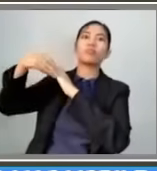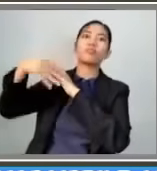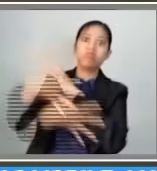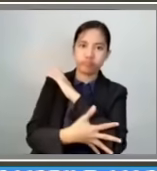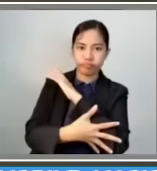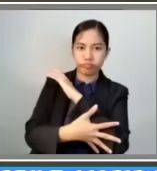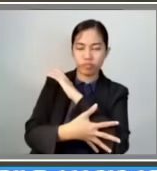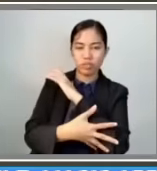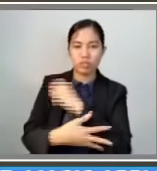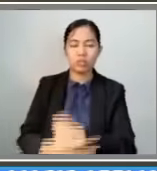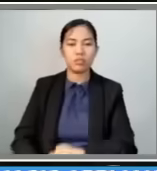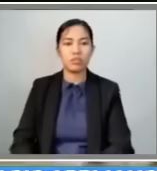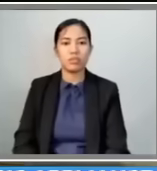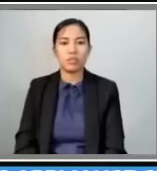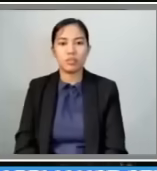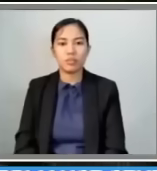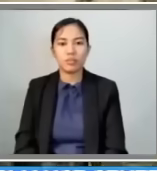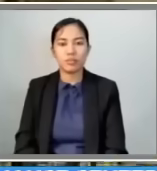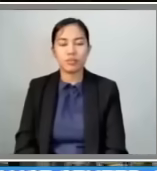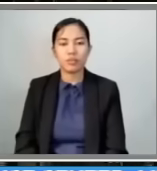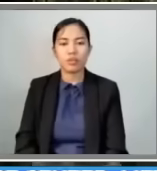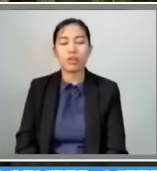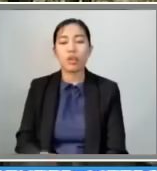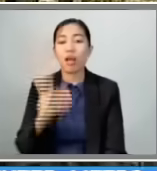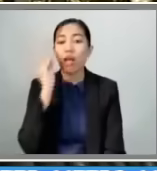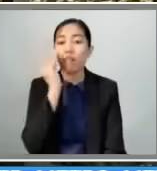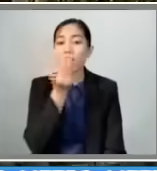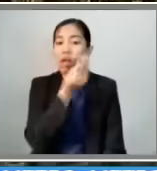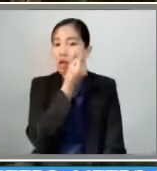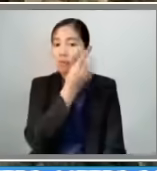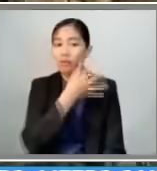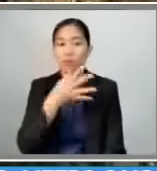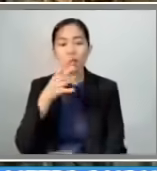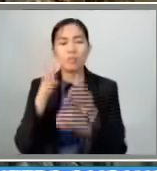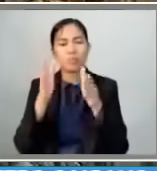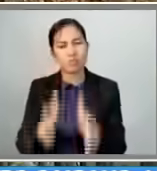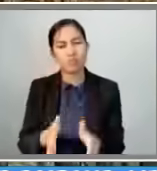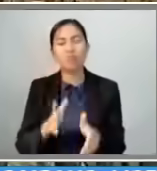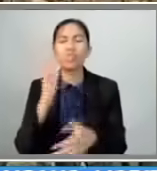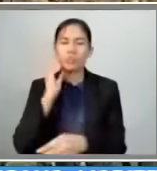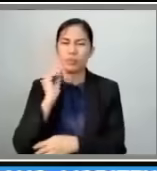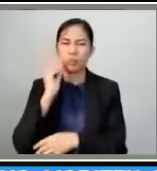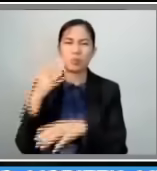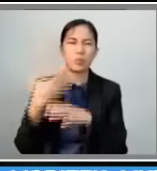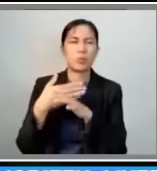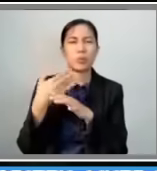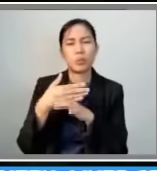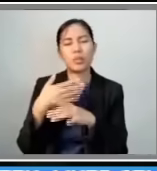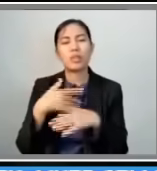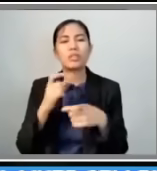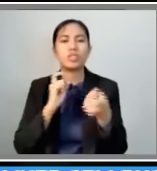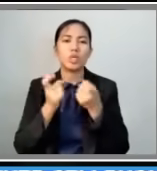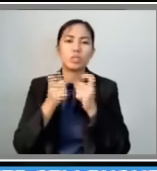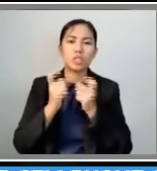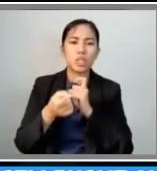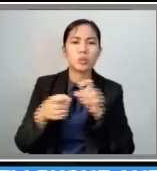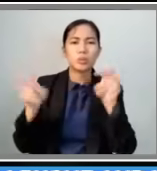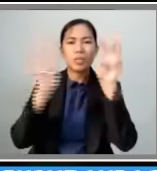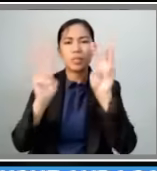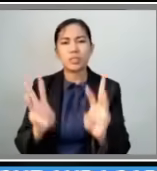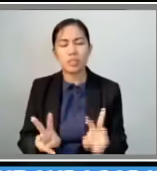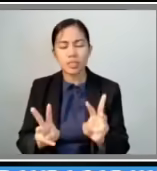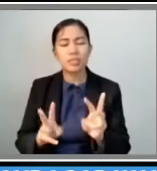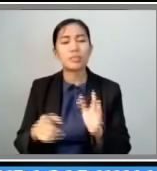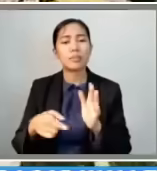Maging mga cut flower farmers dito sa Benguet ay apektado ng paiba-ibang panahon. Kasama na nga rito ang minsang nararanasan nilang tuloy-tuloy